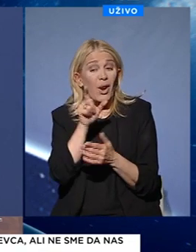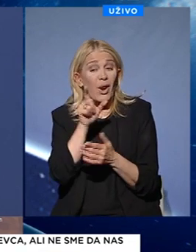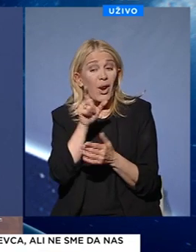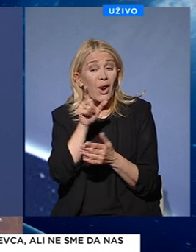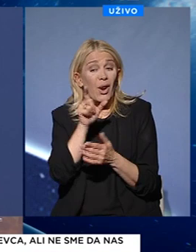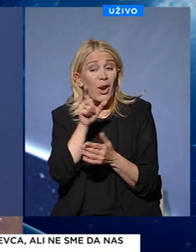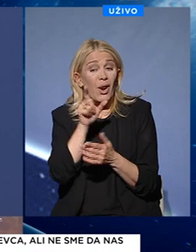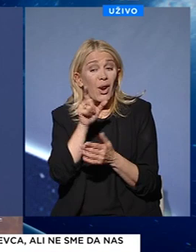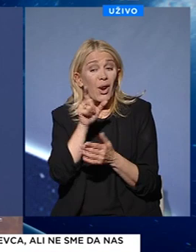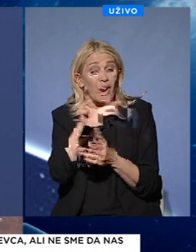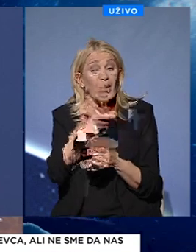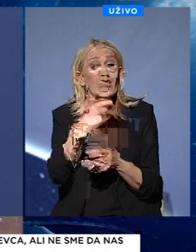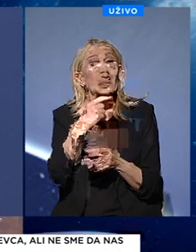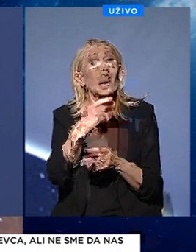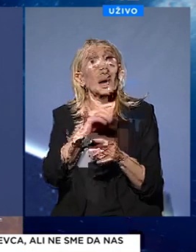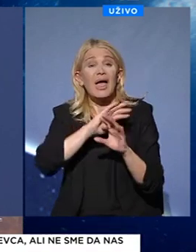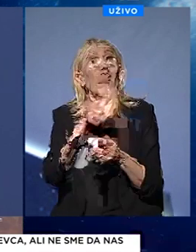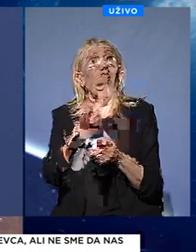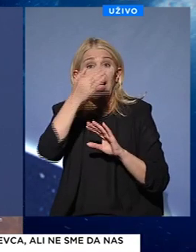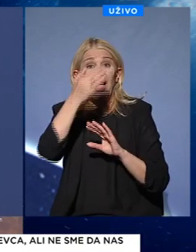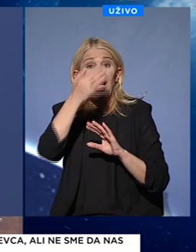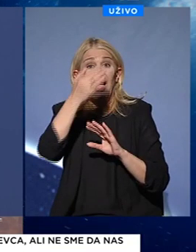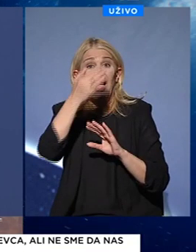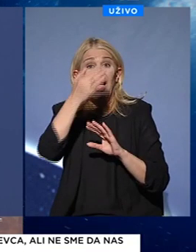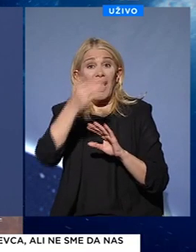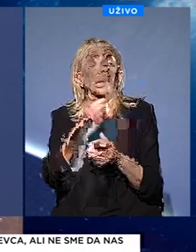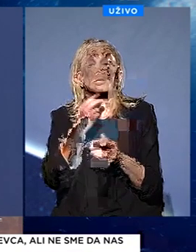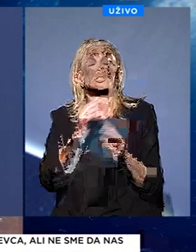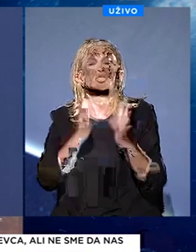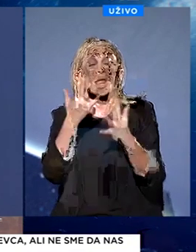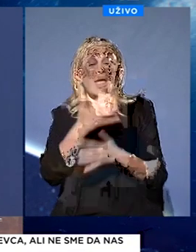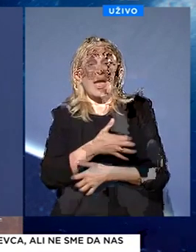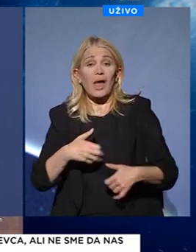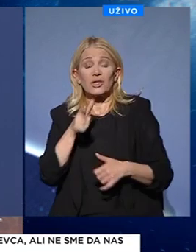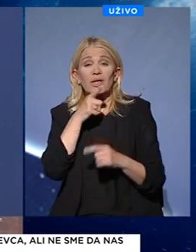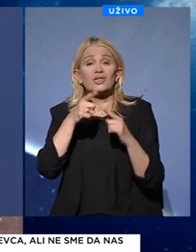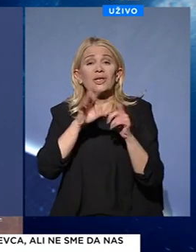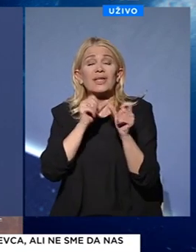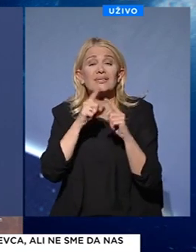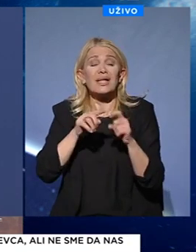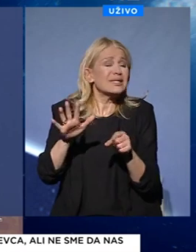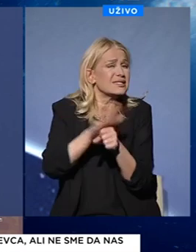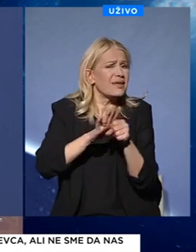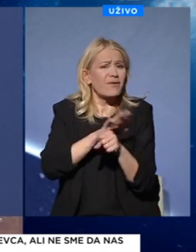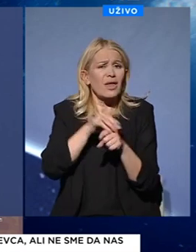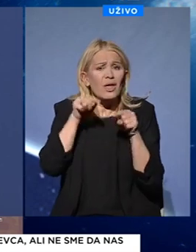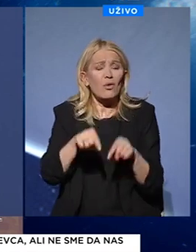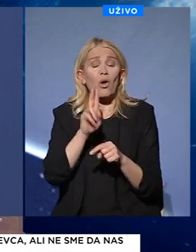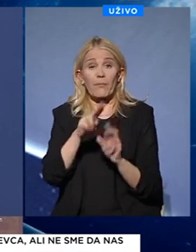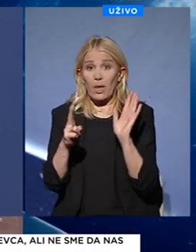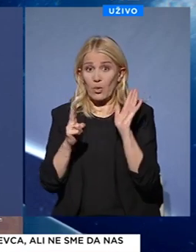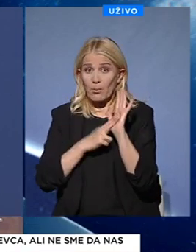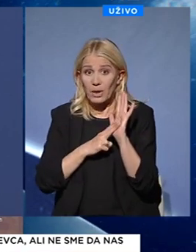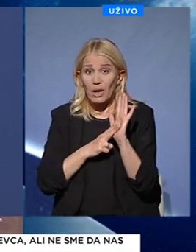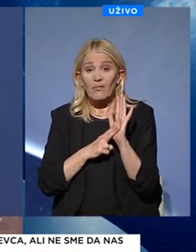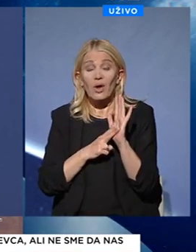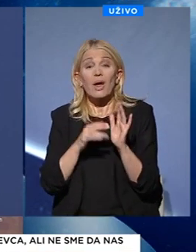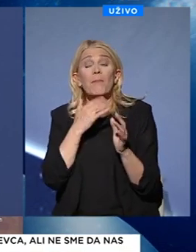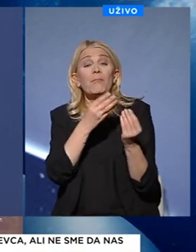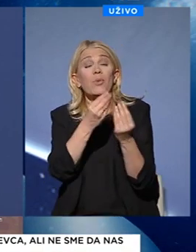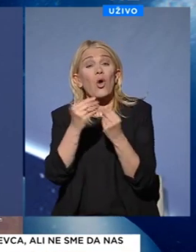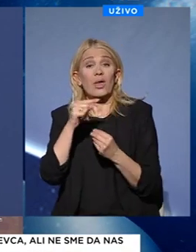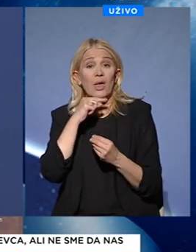hali Čair, dvoje pacijenata počelo je štrajk glađu, tražeći da se testiraju svi koji su na to stekli pravo, a još mnogi